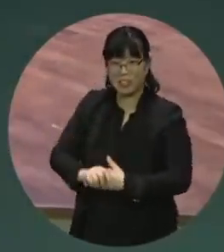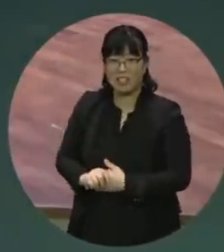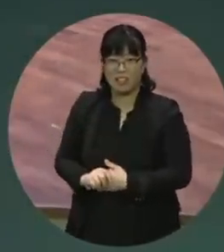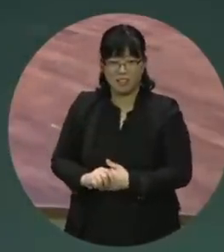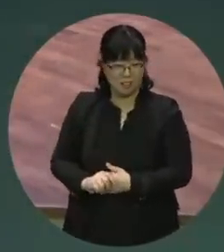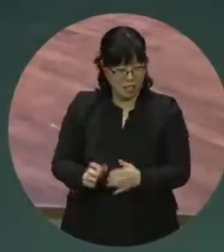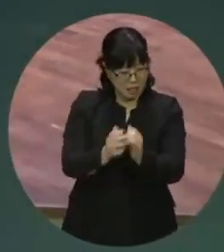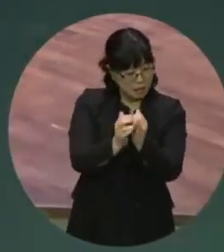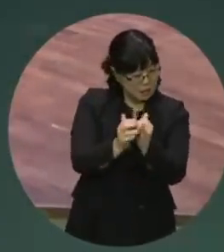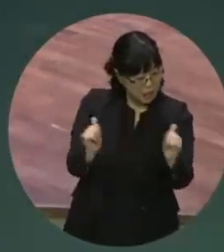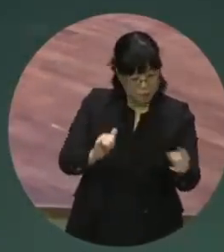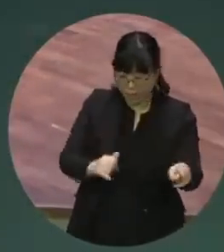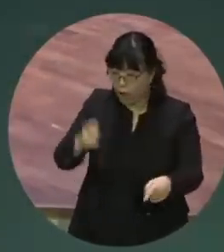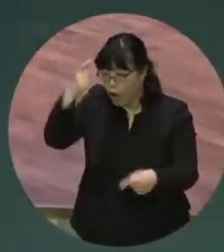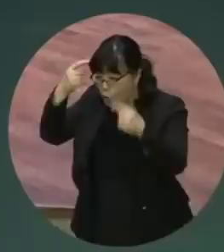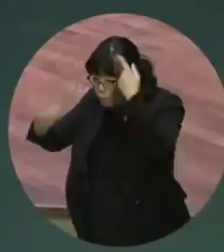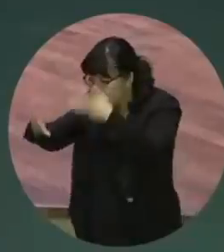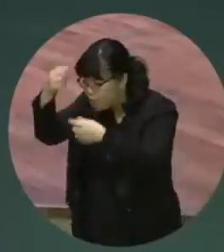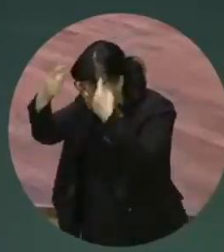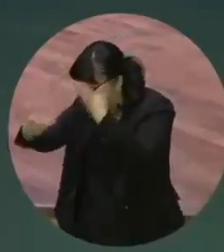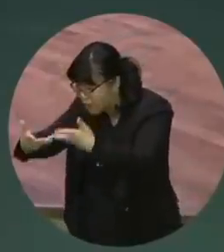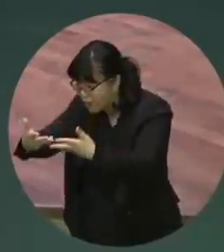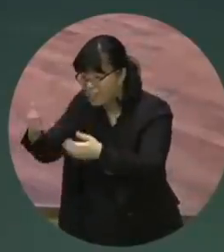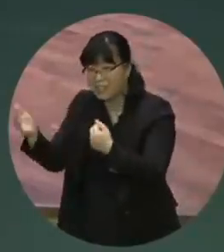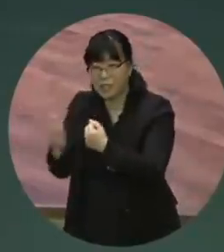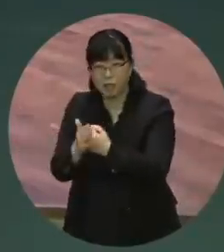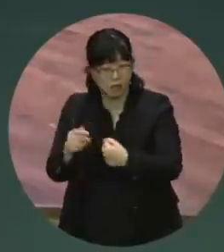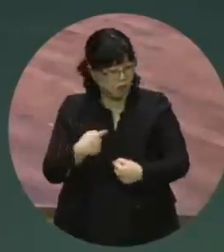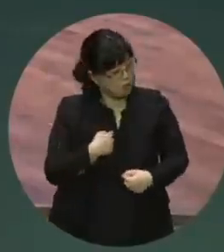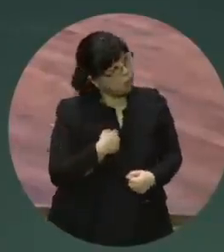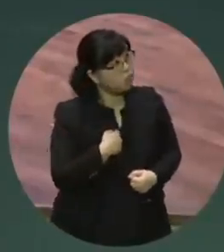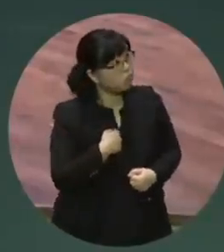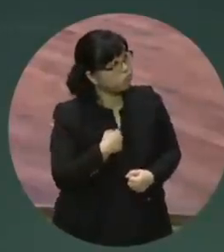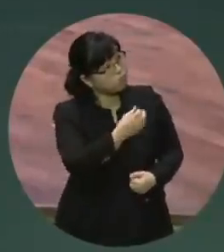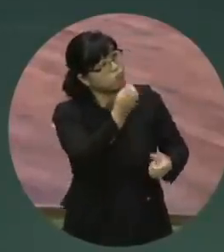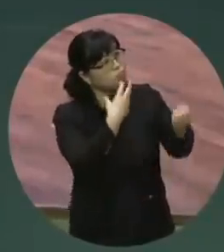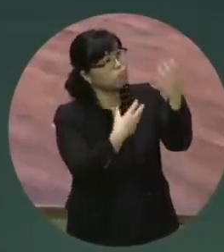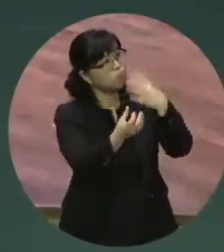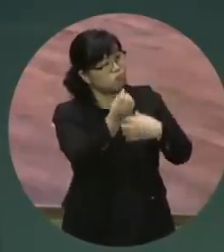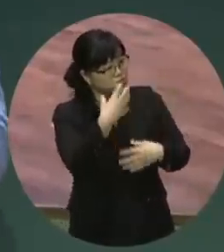사람도 하니까 어떻게 물 돌리냐. 아빠가 좋아, 엄마가 좋아. 그러니까 걔가 좋아. 이러버려요.